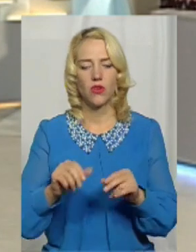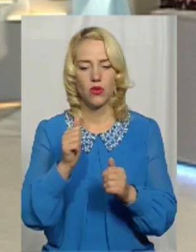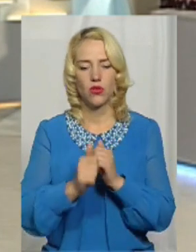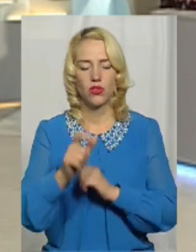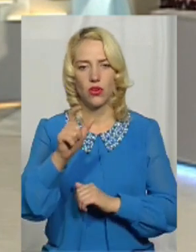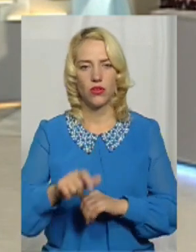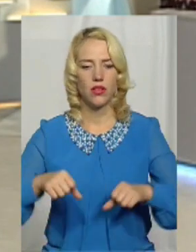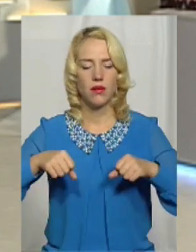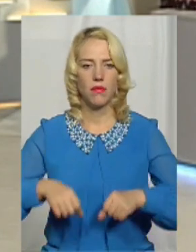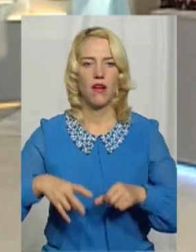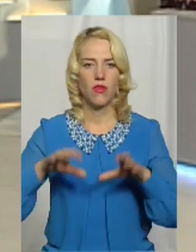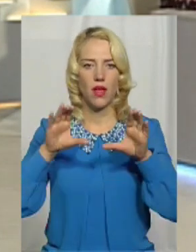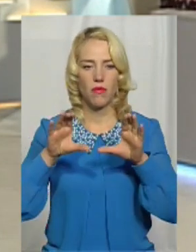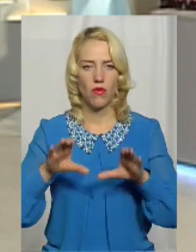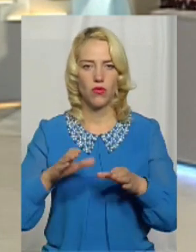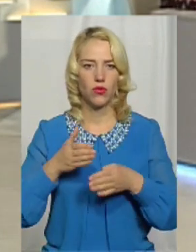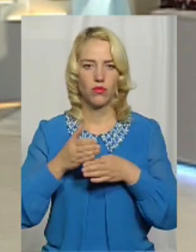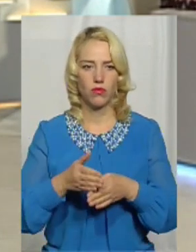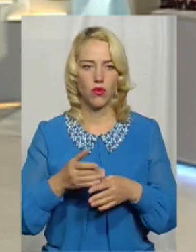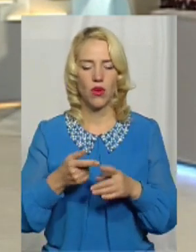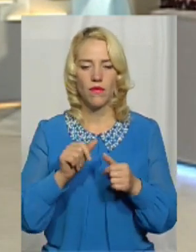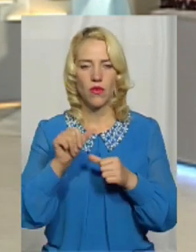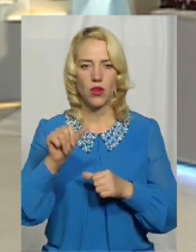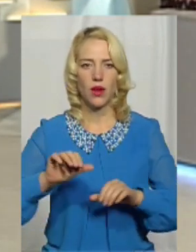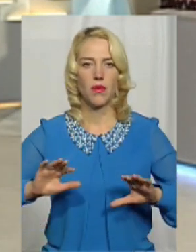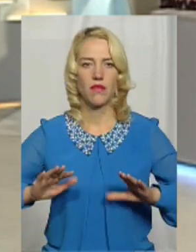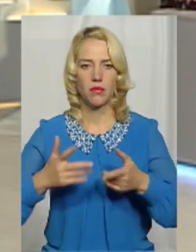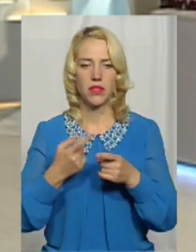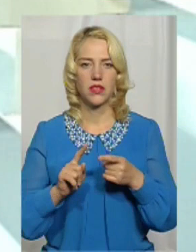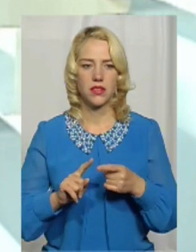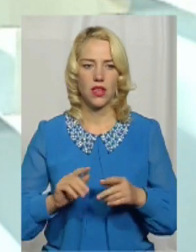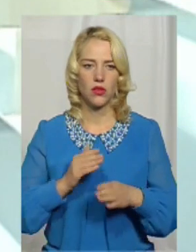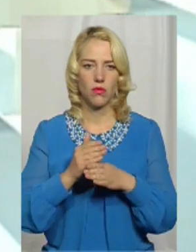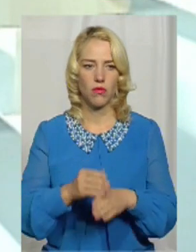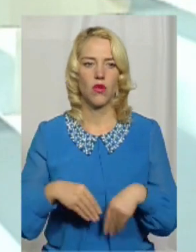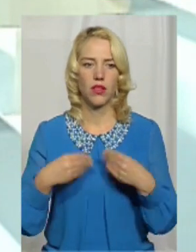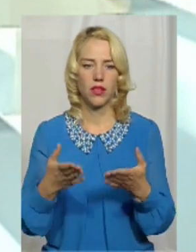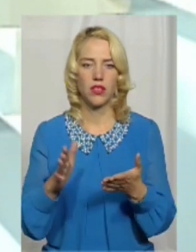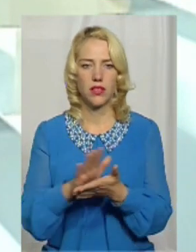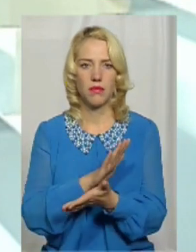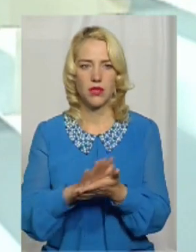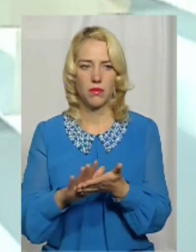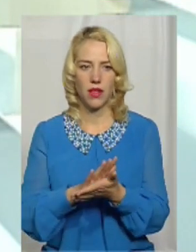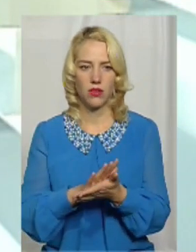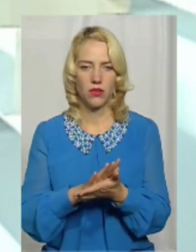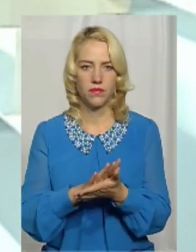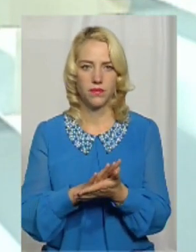людині право на правову допомогу. В окремих випадках ця допомога надається безоплатно.